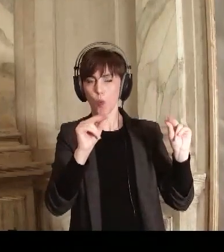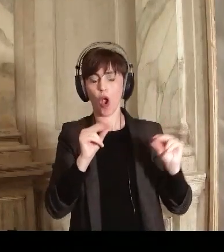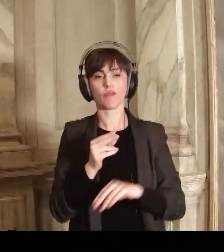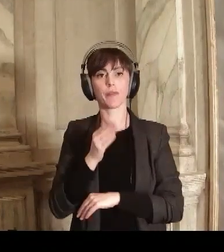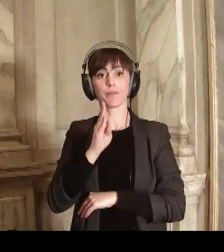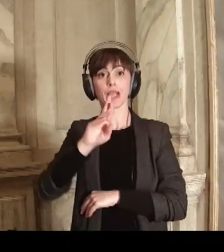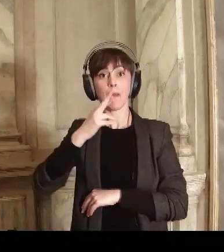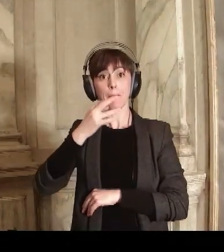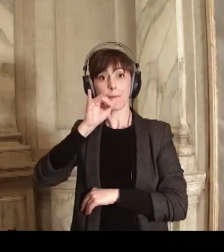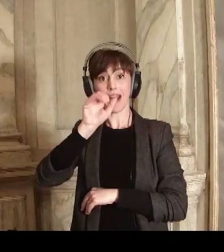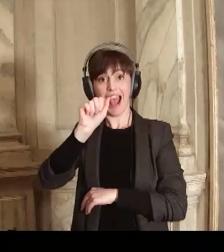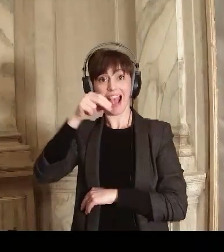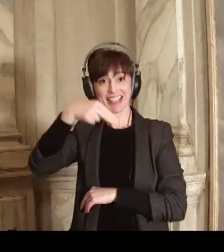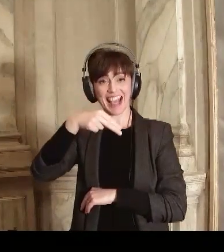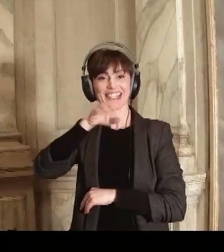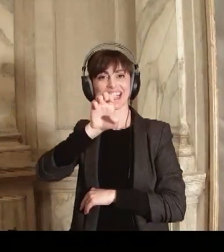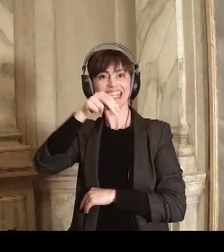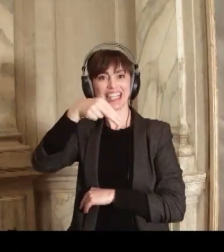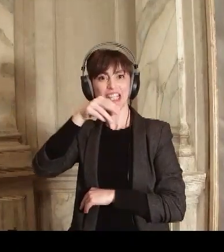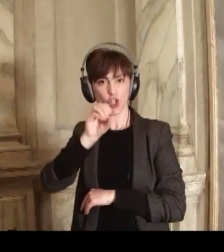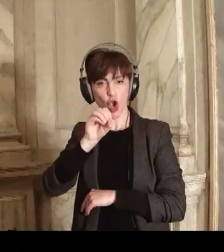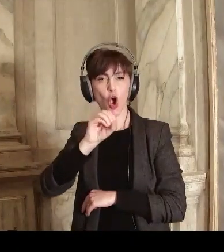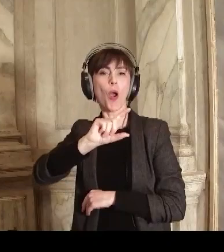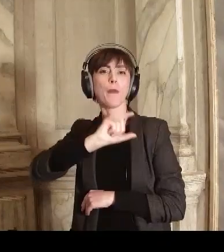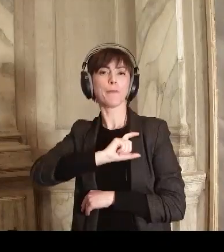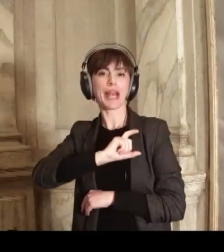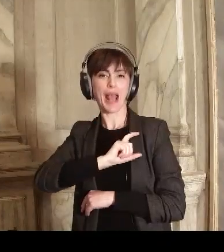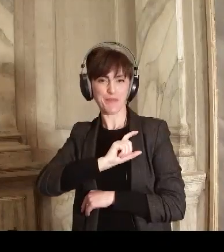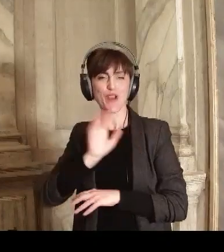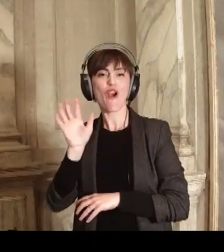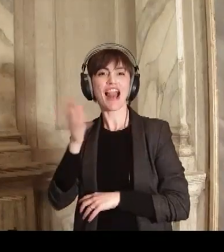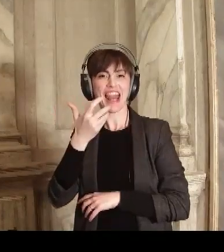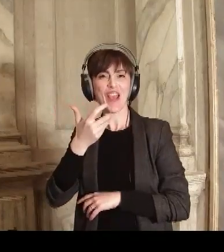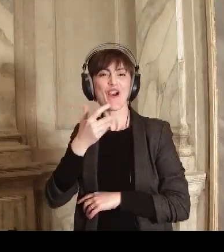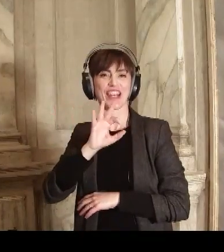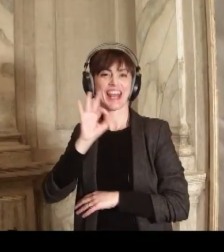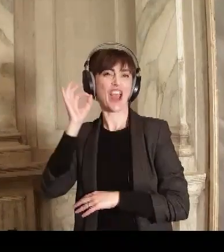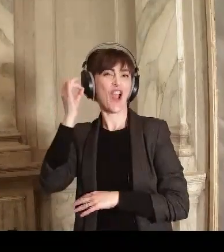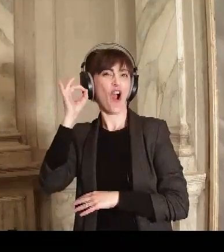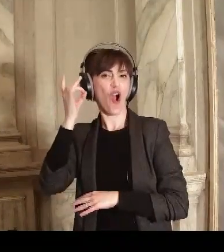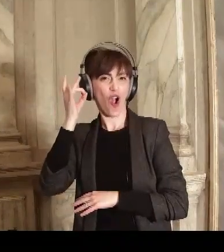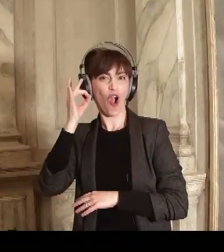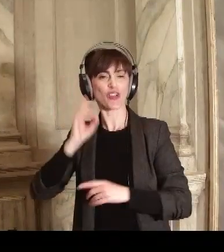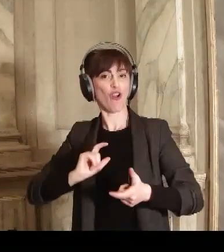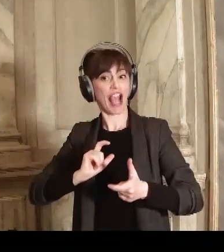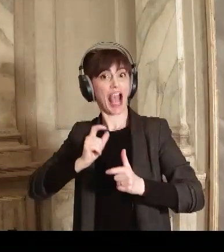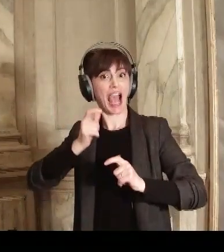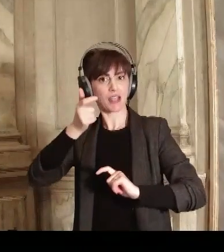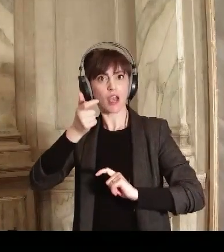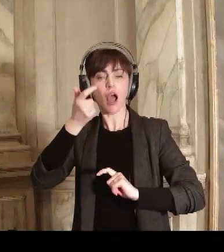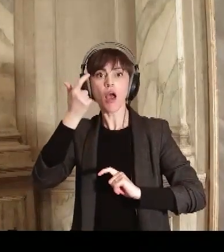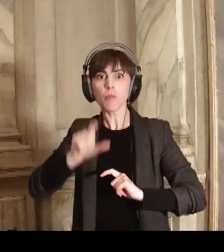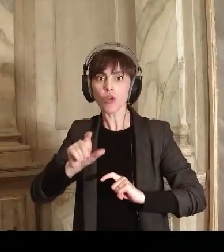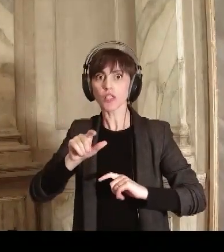Leone d'Oro alla carriera per la sua ricerca sulla qualità, la bellezza e la diffusione del suono digitale e per la sua concezione dello